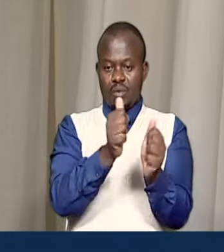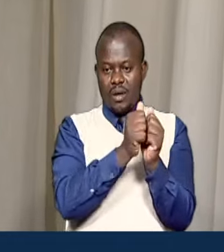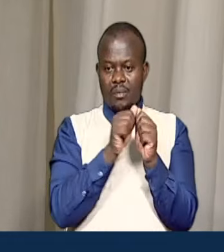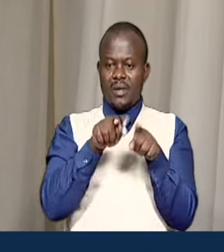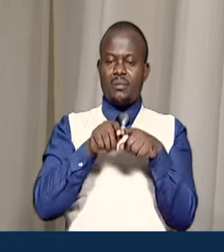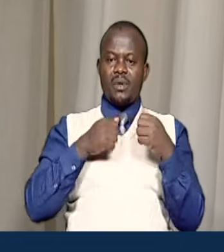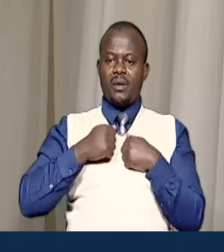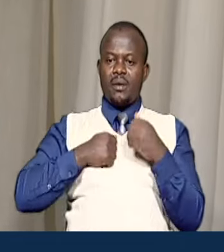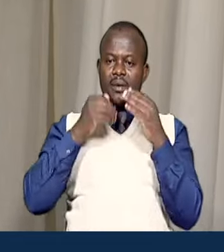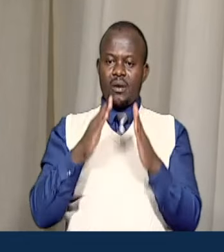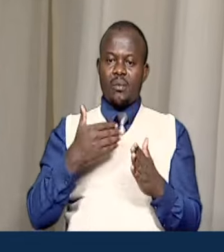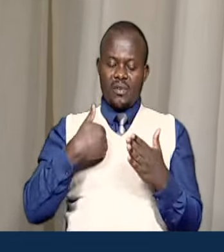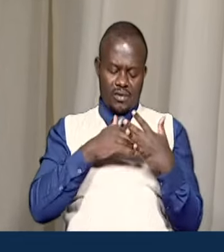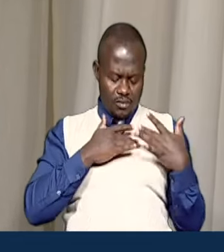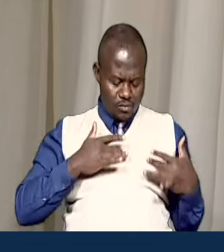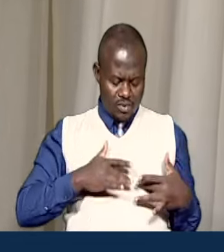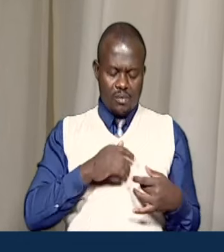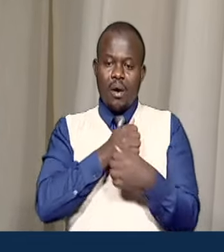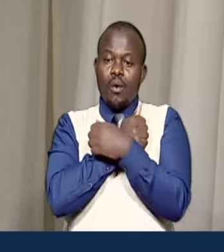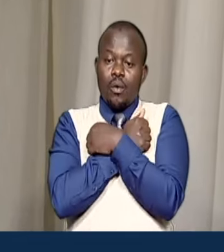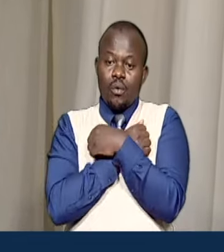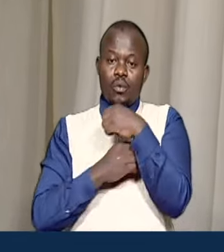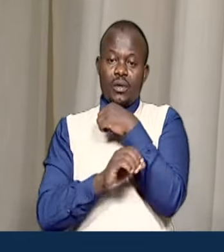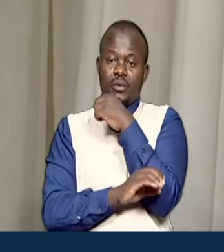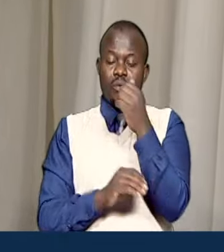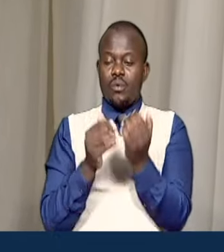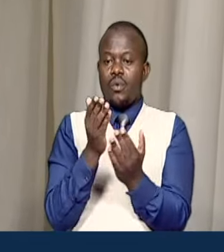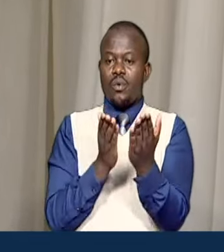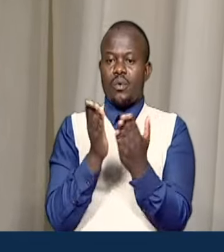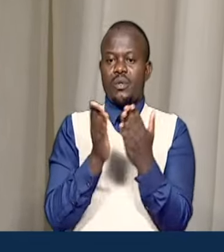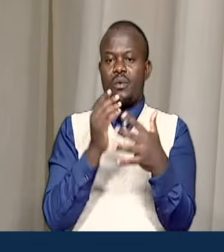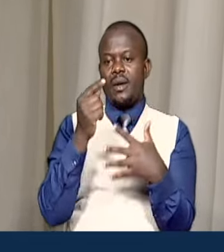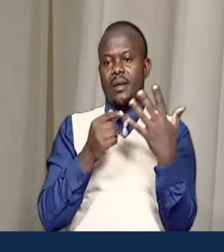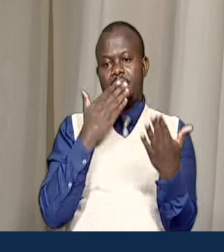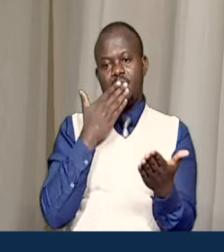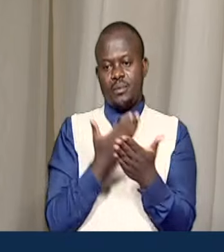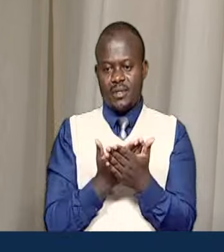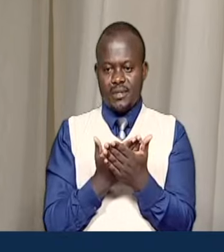nk'abanyarwanda bafite umutima wo gukunda igihugu no kugikorera ibyiza.